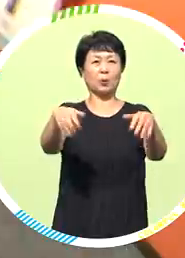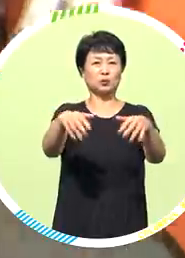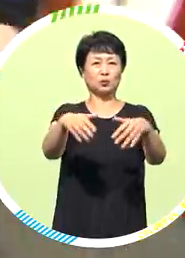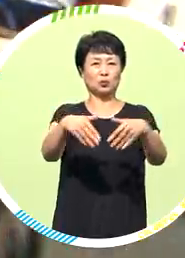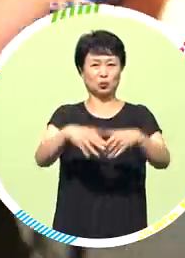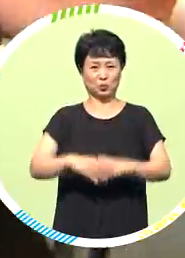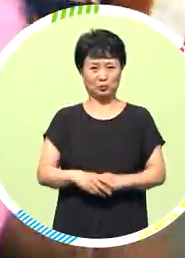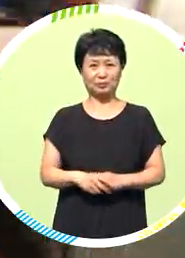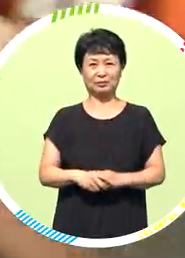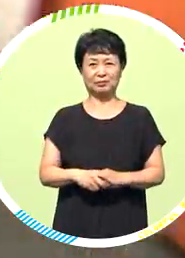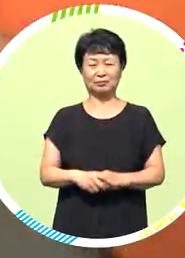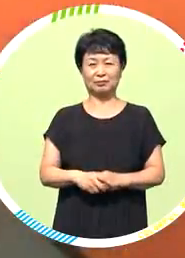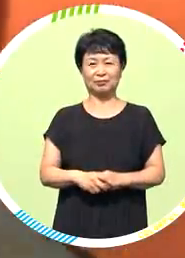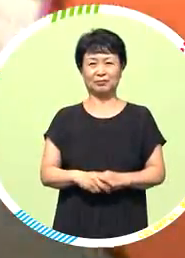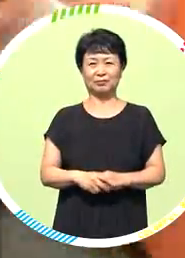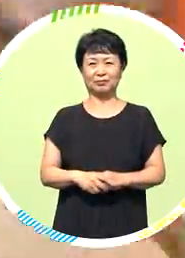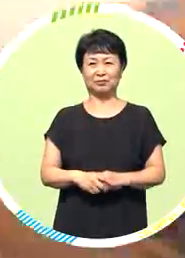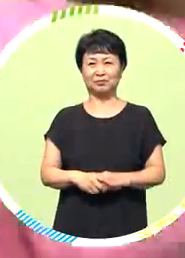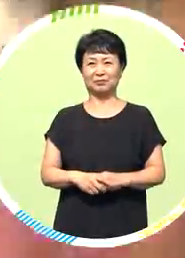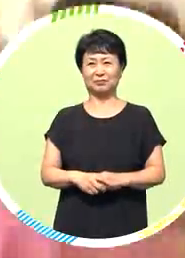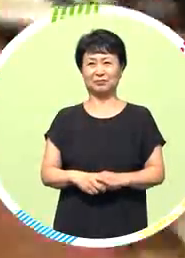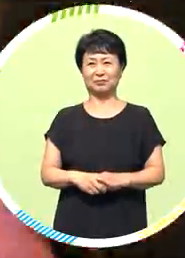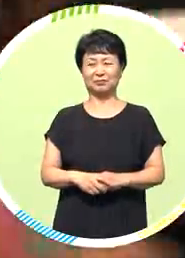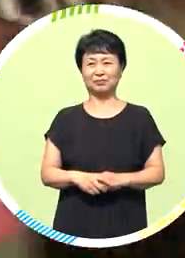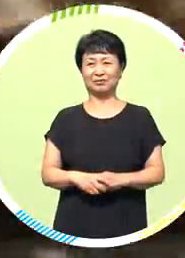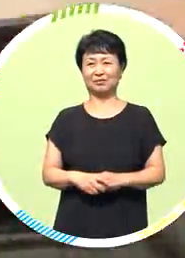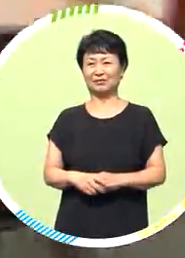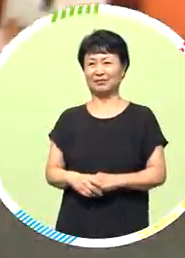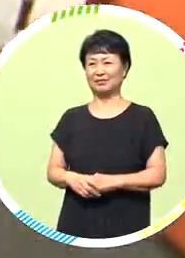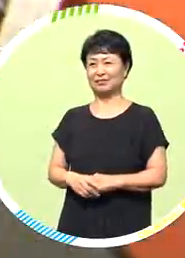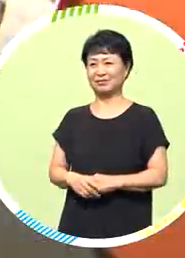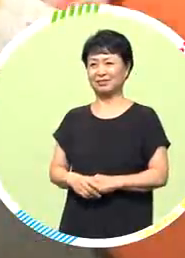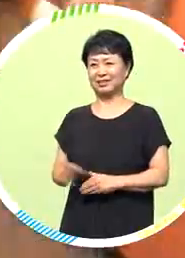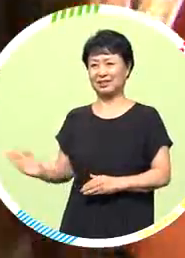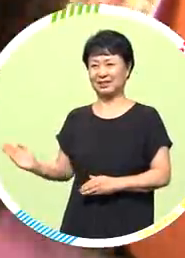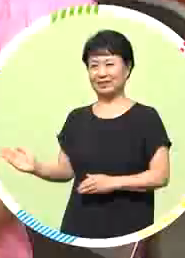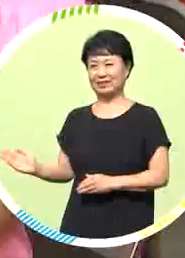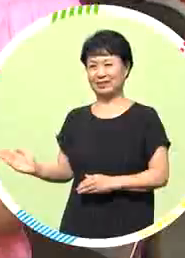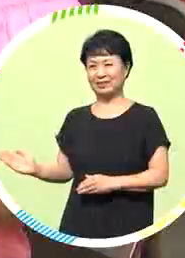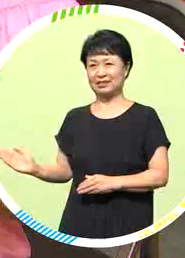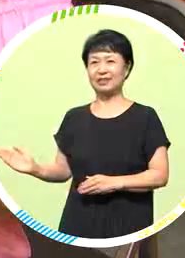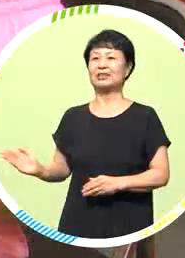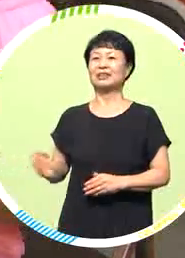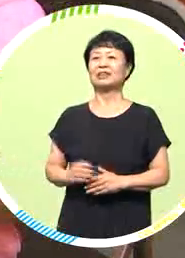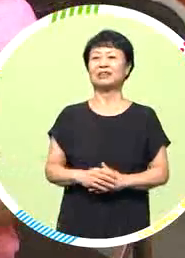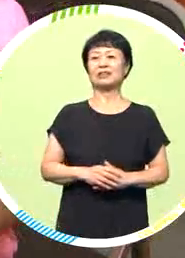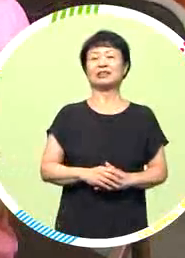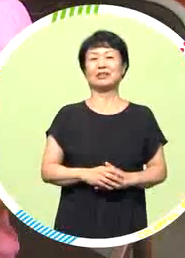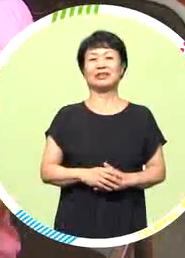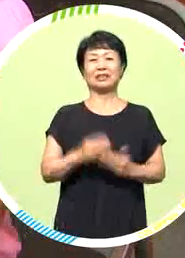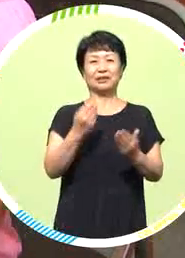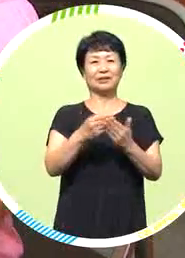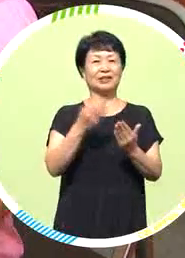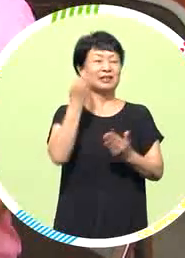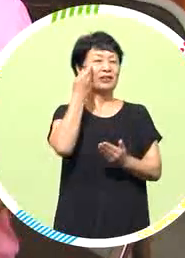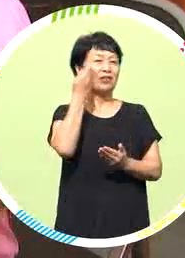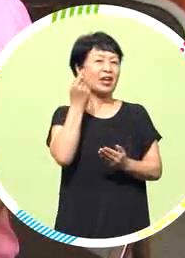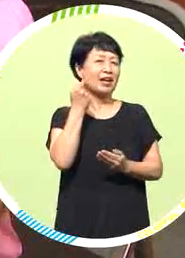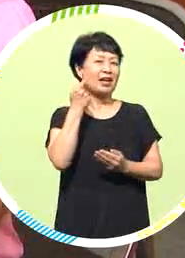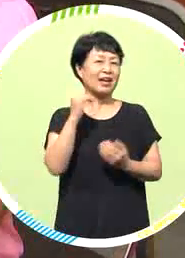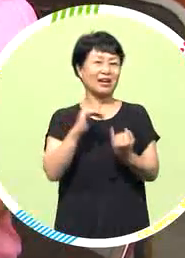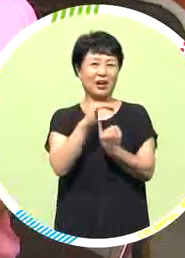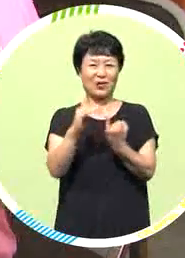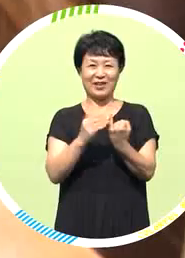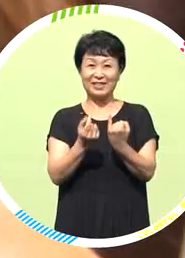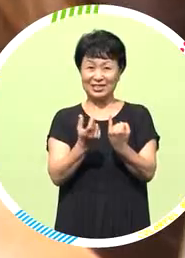です。アンナちゃんもご覧のように気分アゲアゲでございます。 本当に可愛いですねこれ。